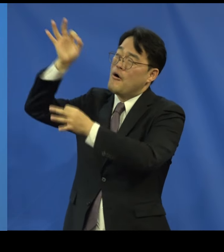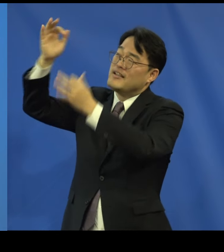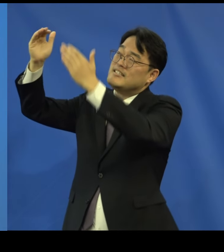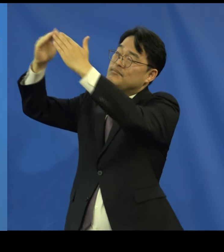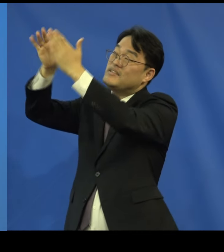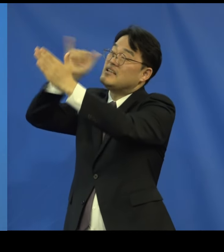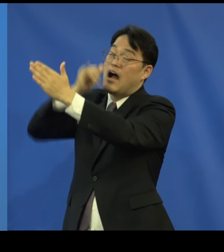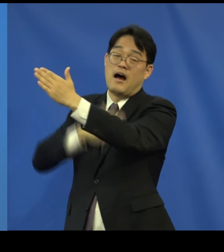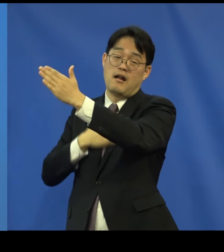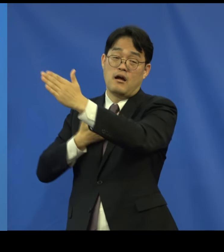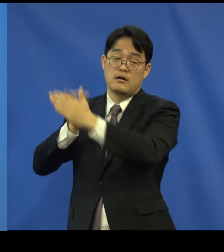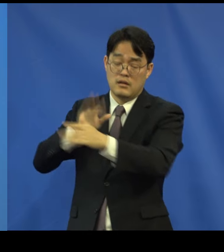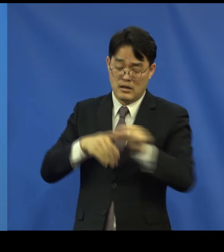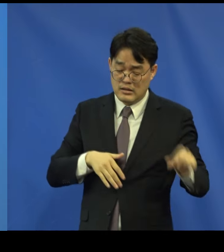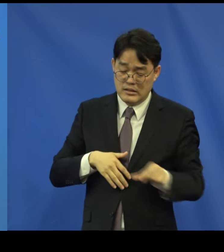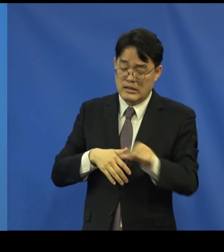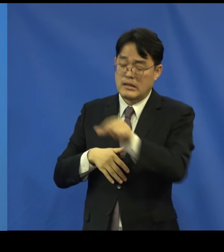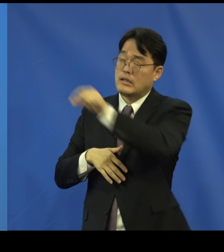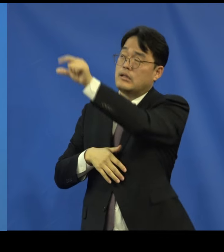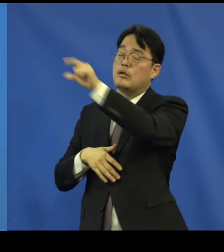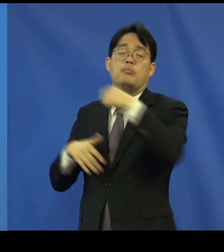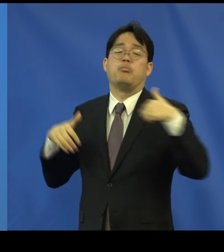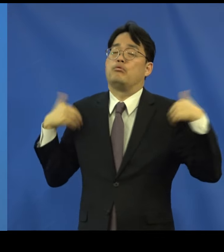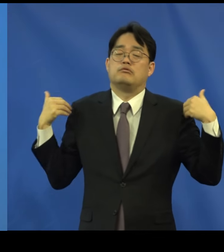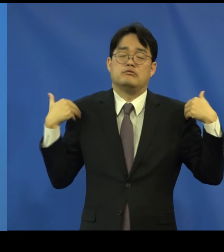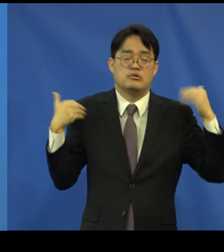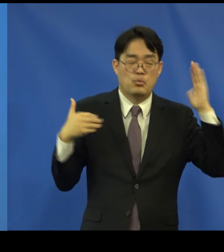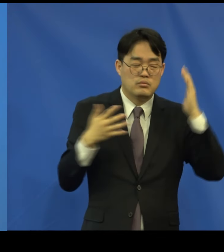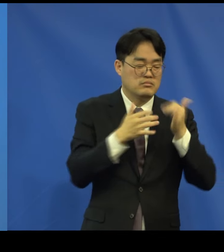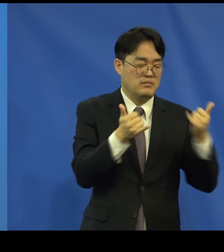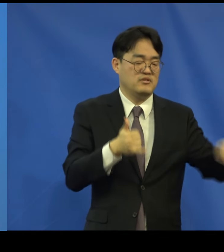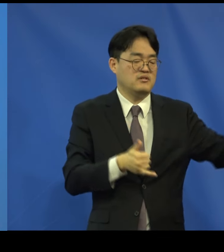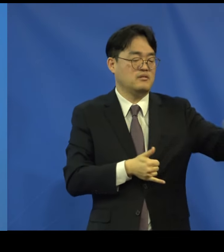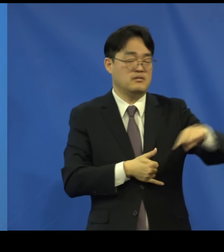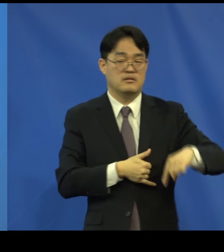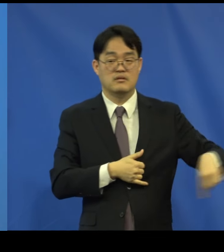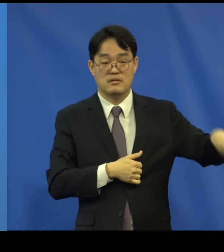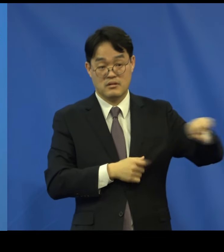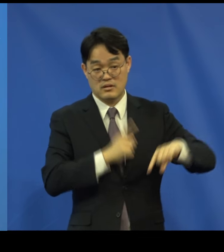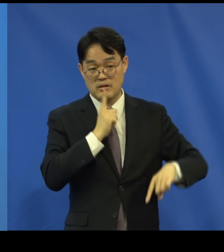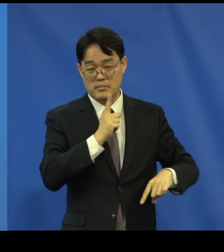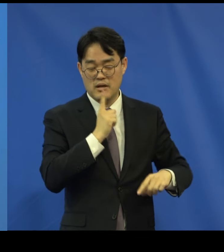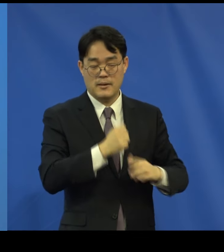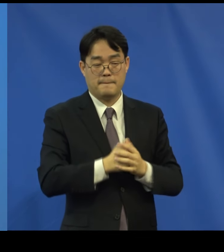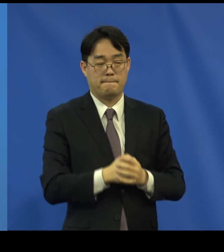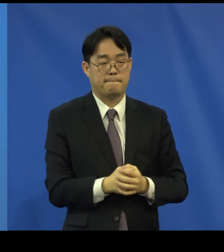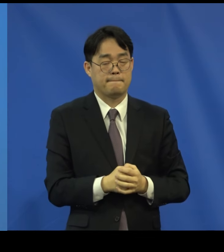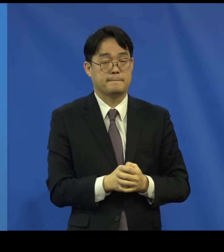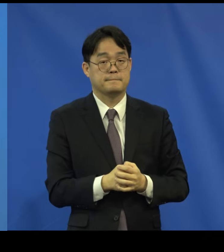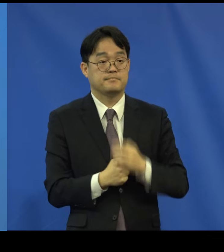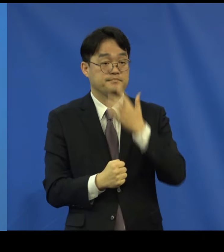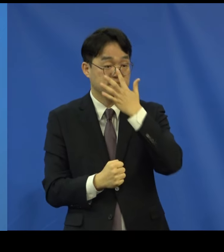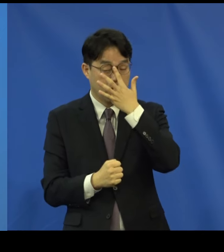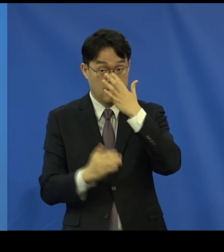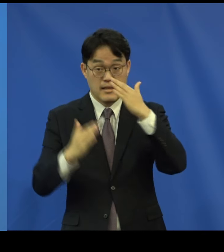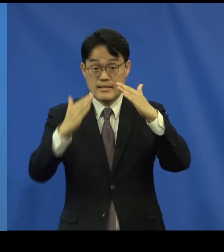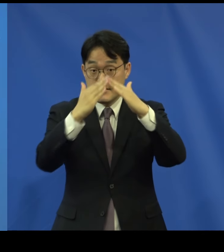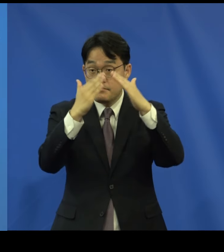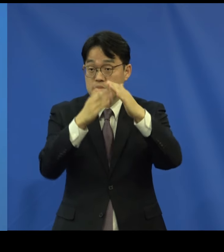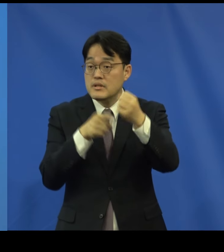소개하신 것은 내 아버지 집입니다. 이 집이란 우리의 삶 가운데 많은 의미를 담고 있습니다. 이 집은